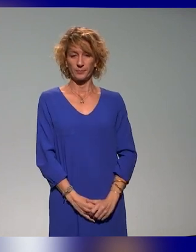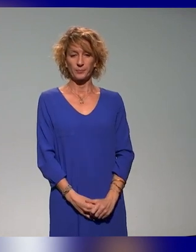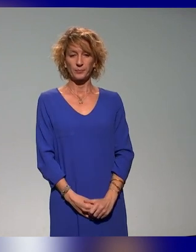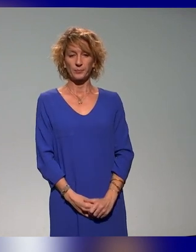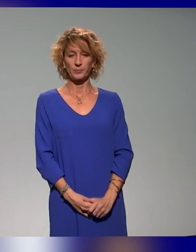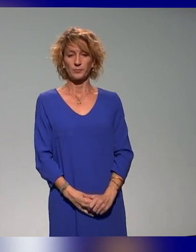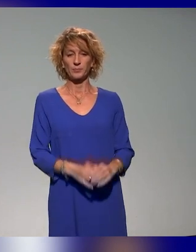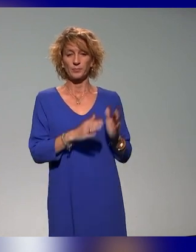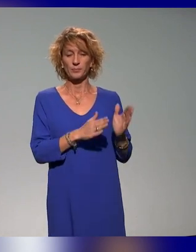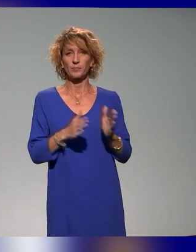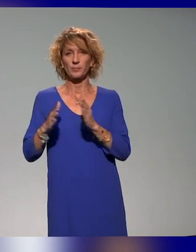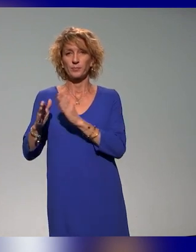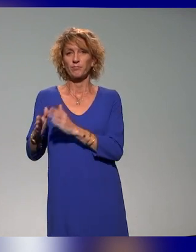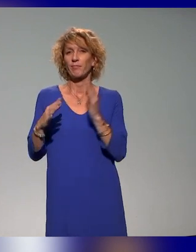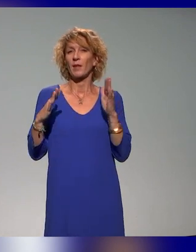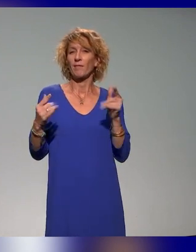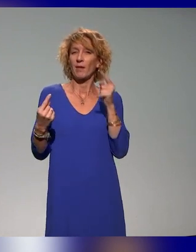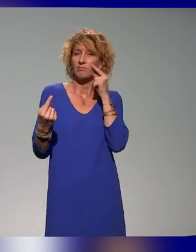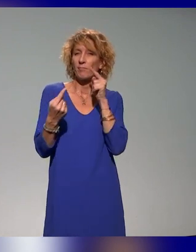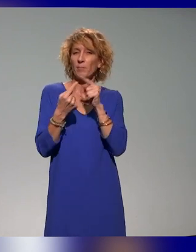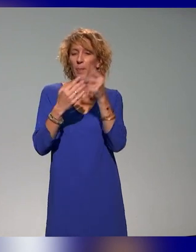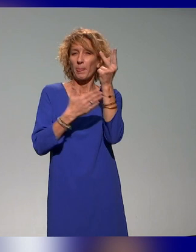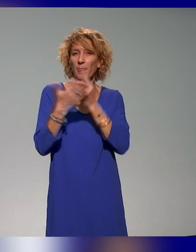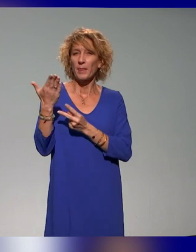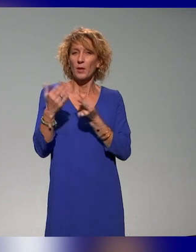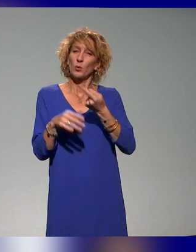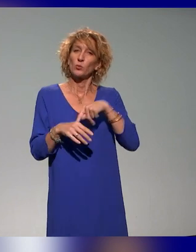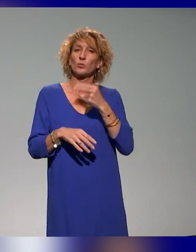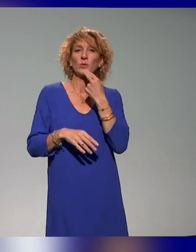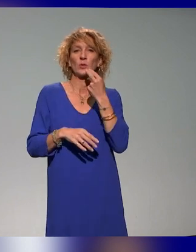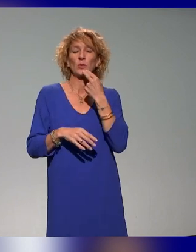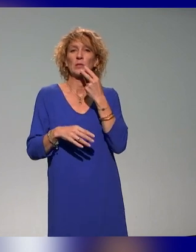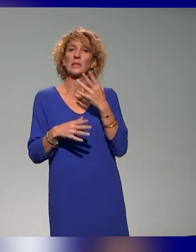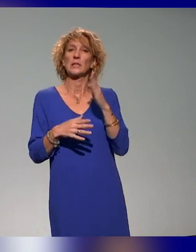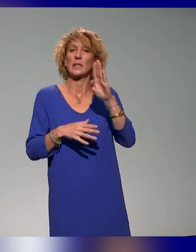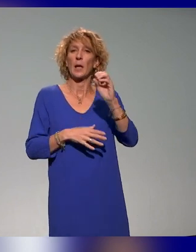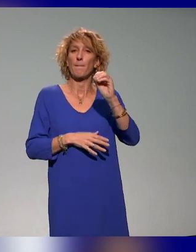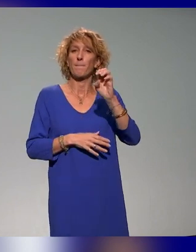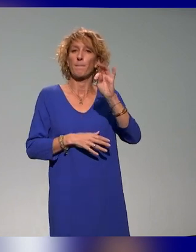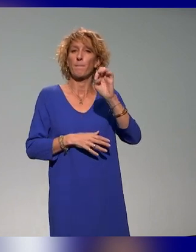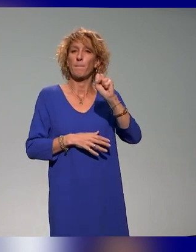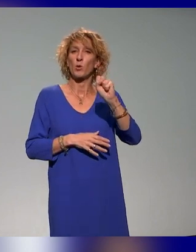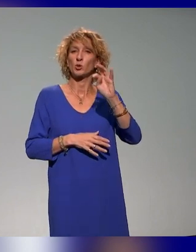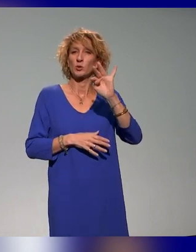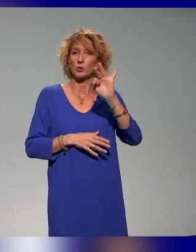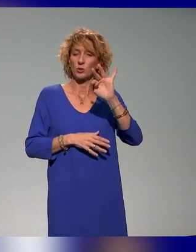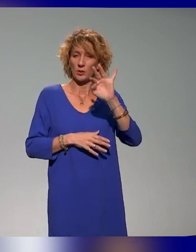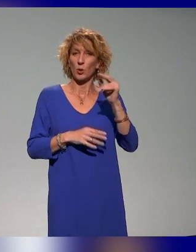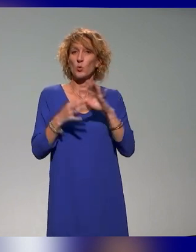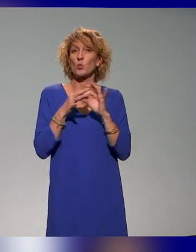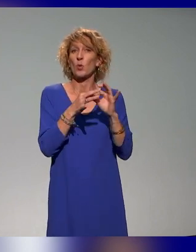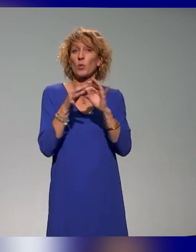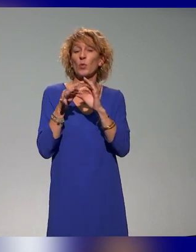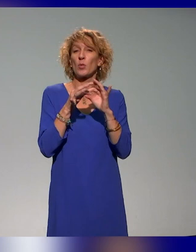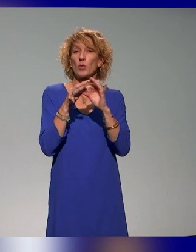Pour ce qui est du thème graphique, nous, on a utilisé un thème qui s'appelle Boost Union, qui est un thème complémentaire à la distribution de Moodle, mais qui se